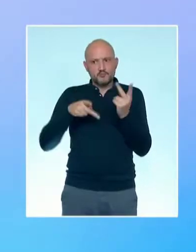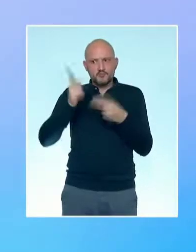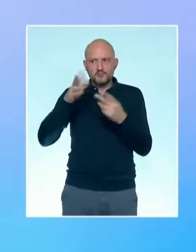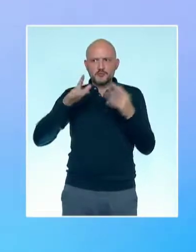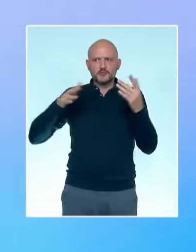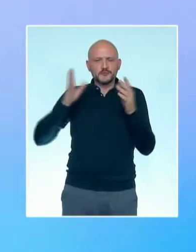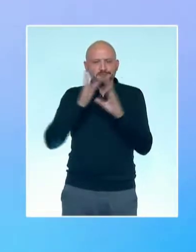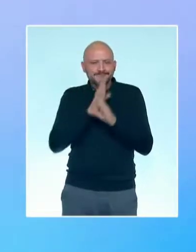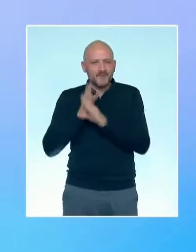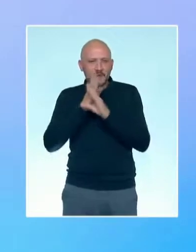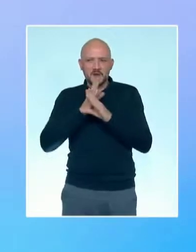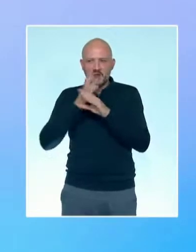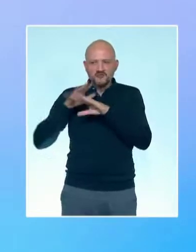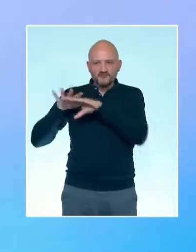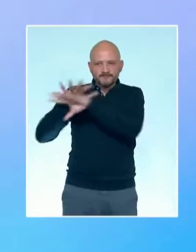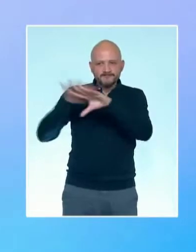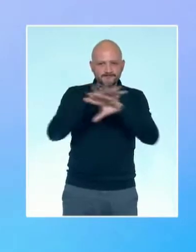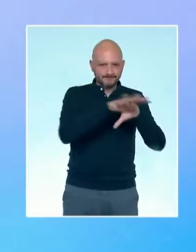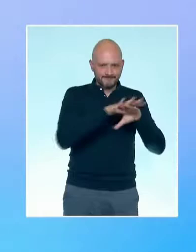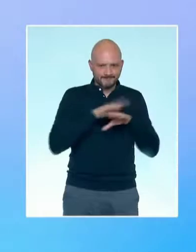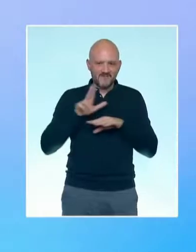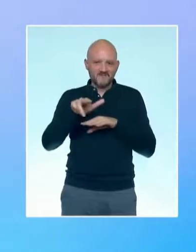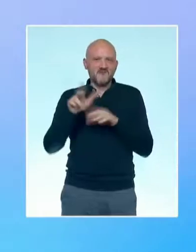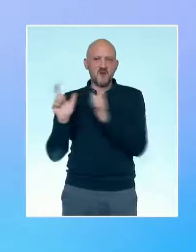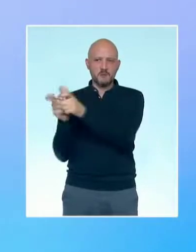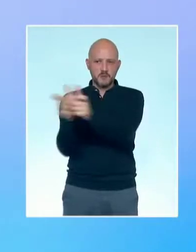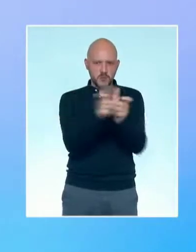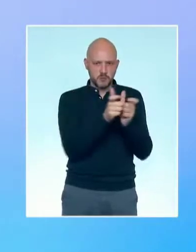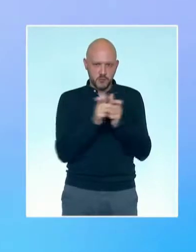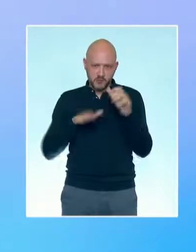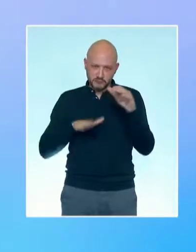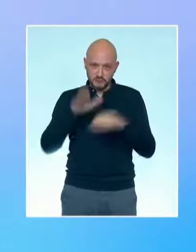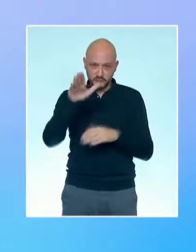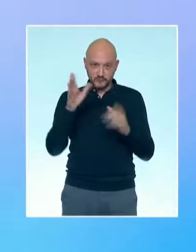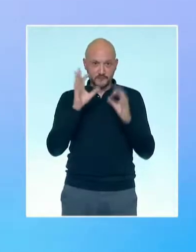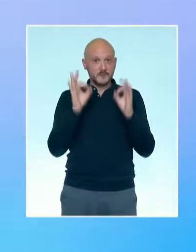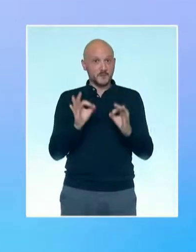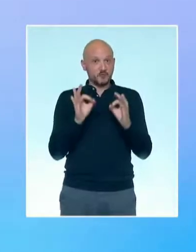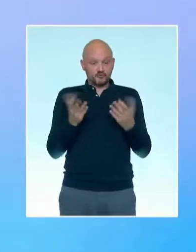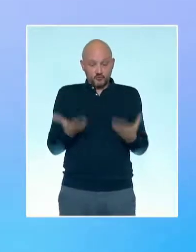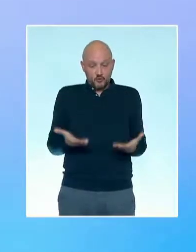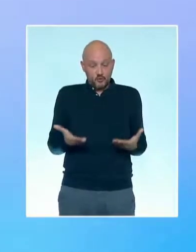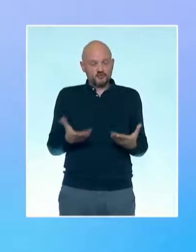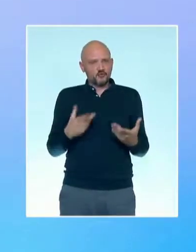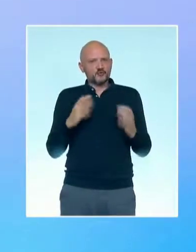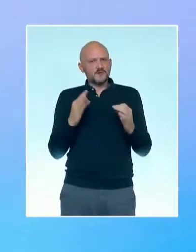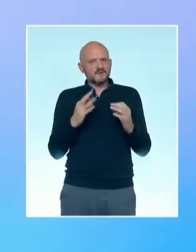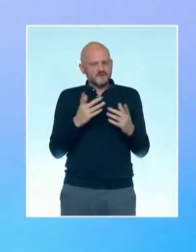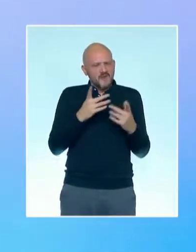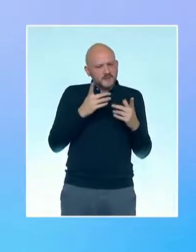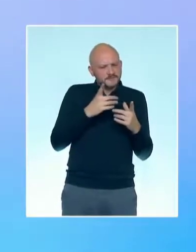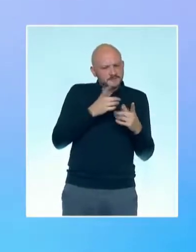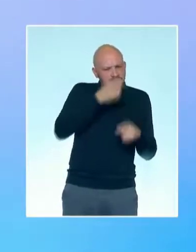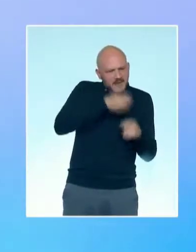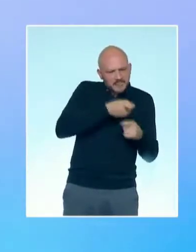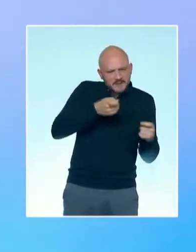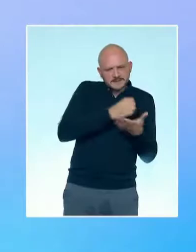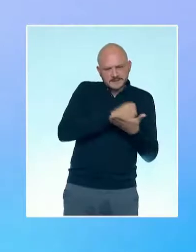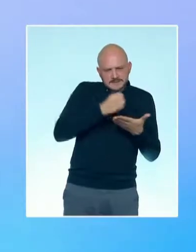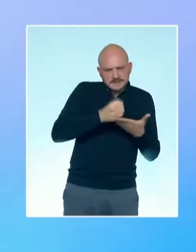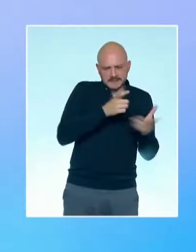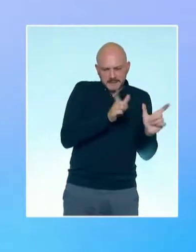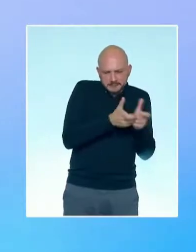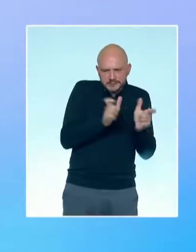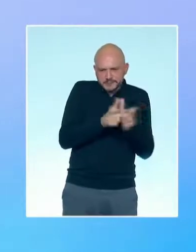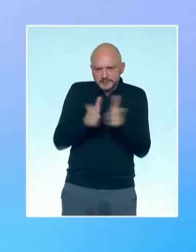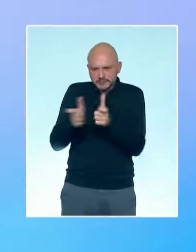qui sont en passe d'être diagnostiqués. En France, le séquençage très intensif que nous réalisons sur tous les tests positifs suspects nous a